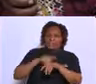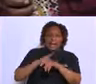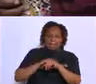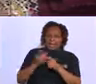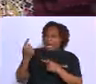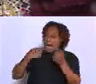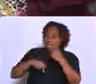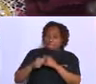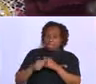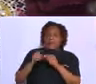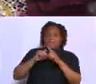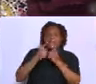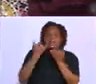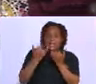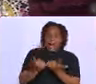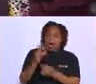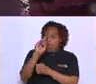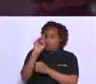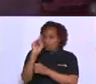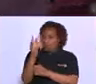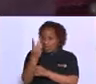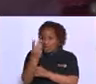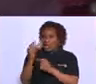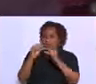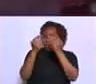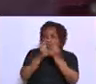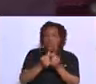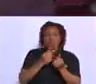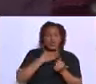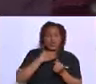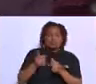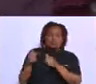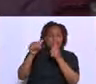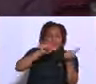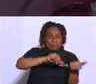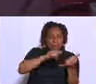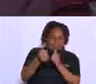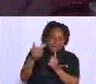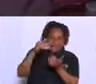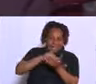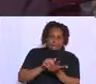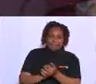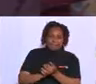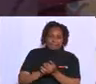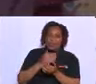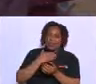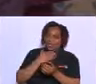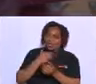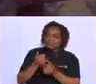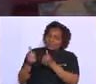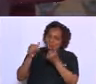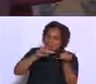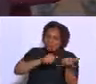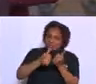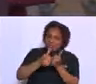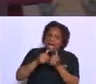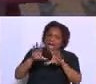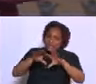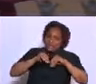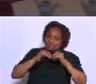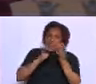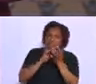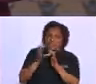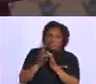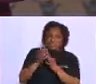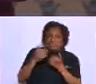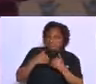sasa. Lakini kundi la pili ni la wale ambao wanasema nahitaji kubatizwa. Nahitaji kubatizwa. Nahitaji kumpokea Yesu. Nilikuwa sijui